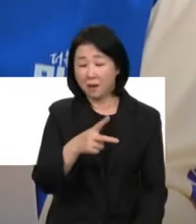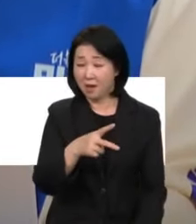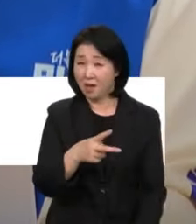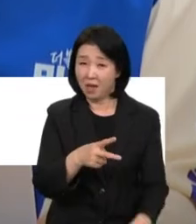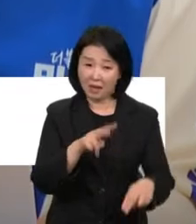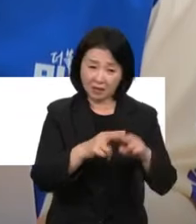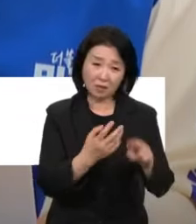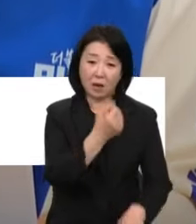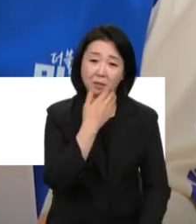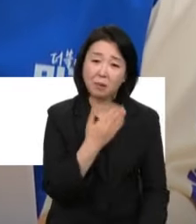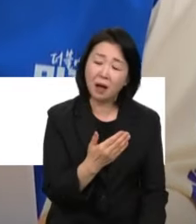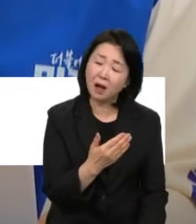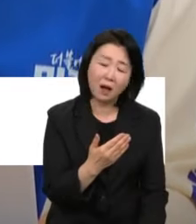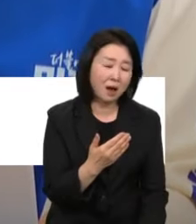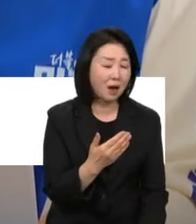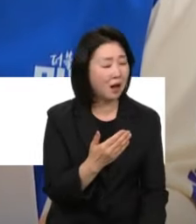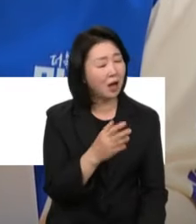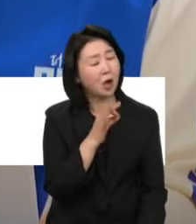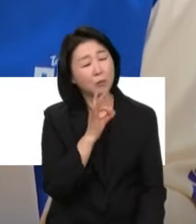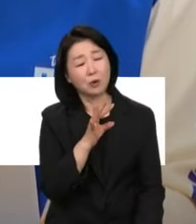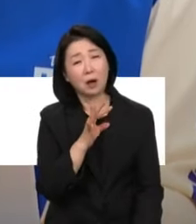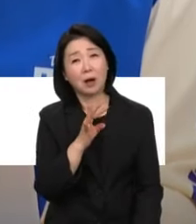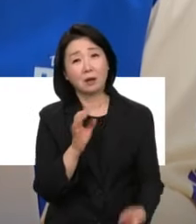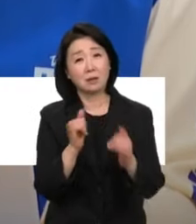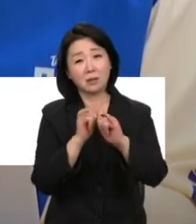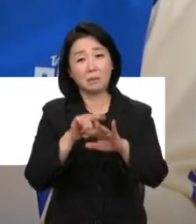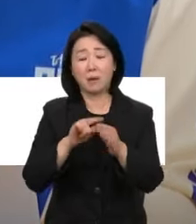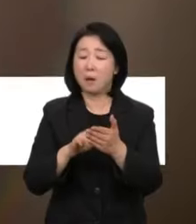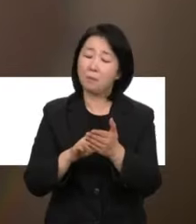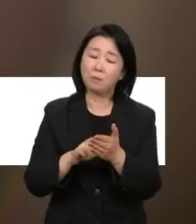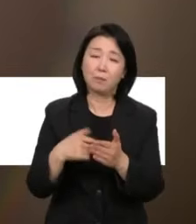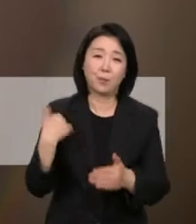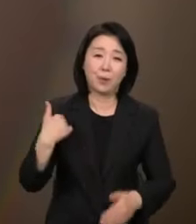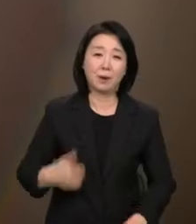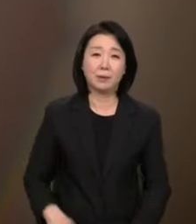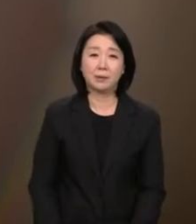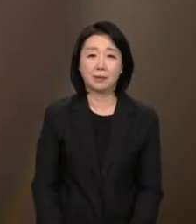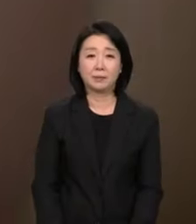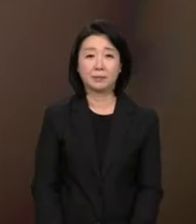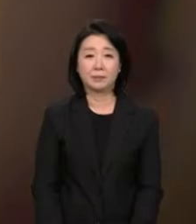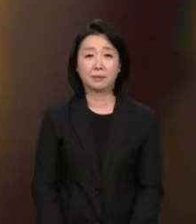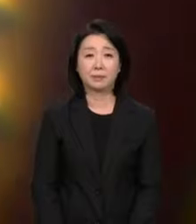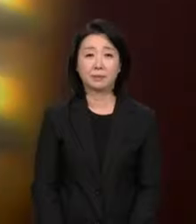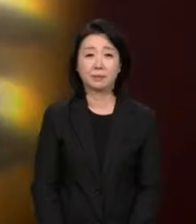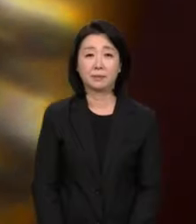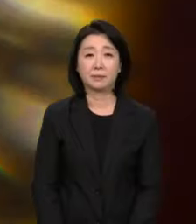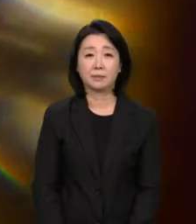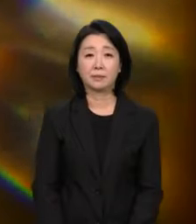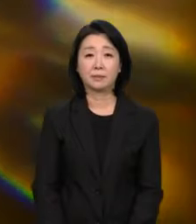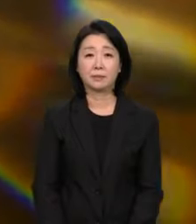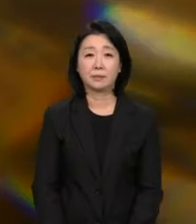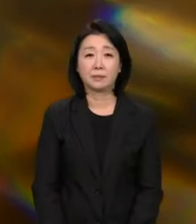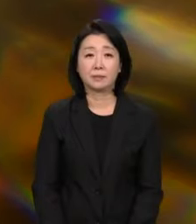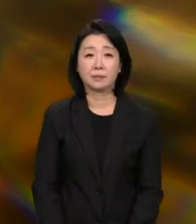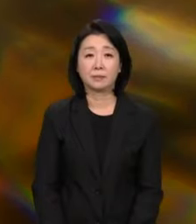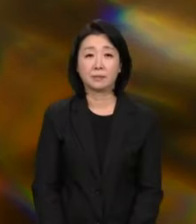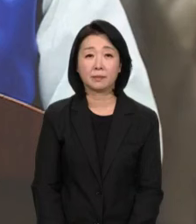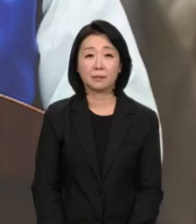넘을 만큼 그런 국민들의 마음이 없는데 어떻게 그게 가능하겠어요? JTBC 최승기입니다.